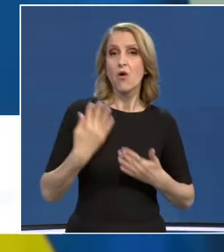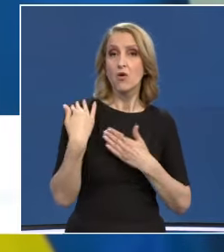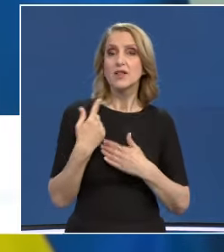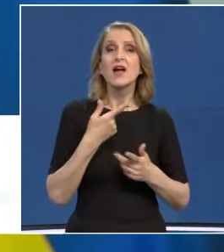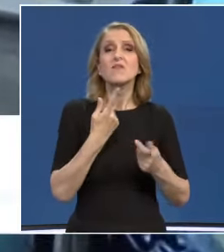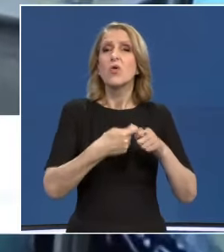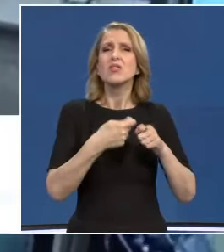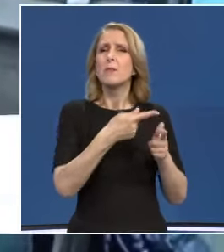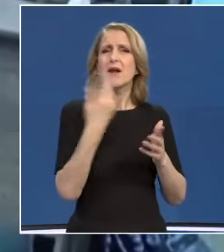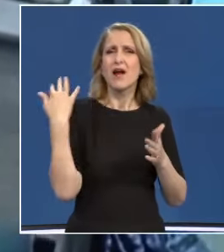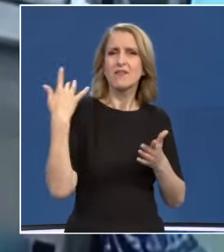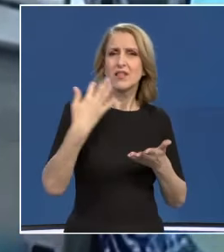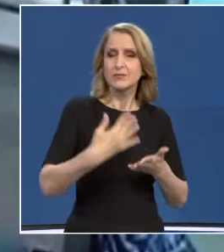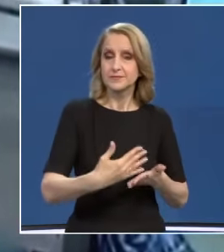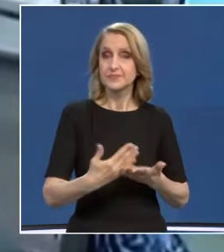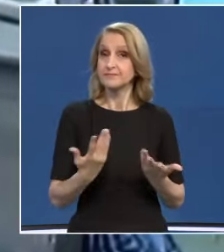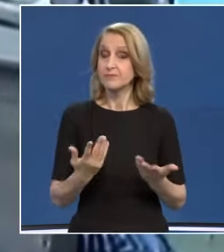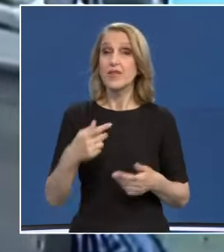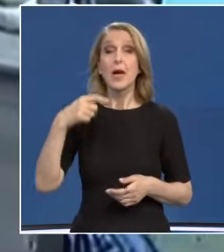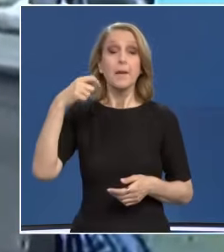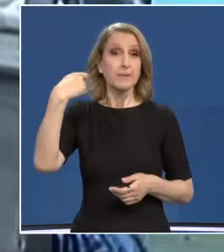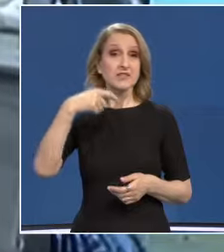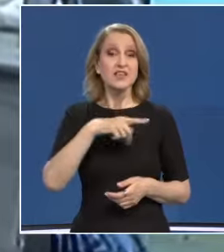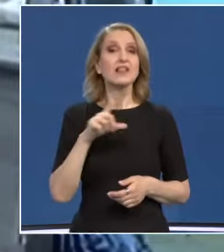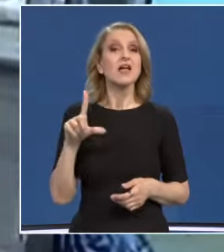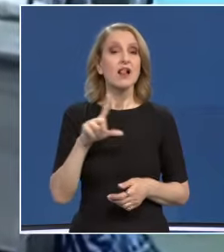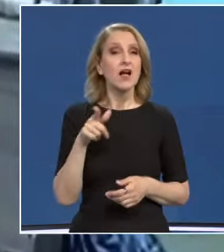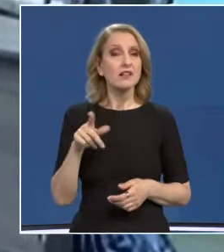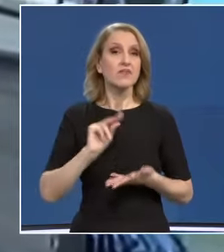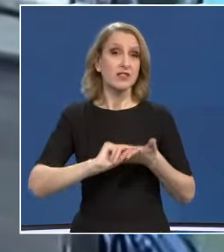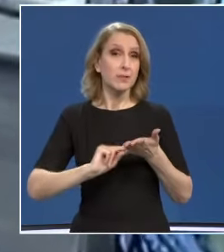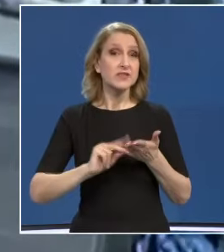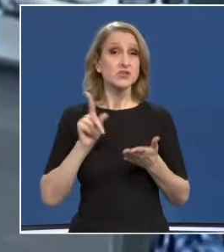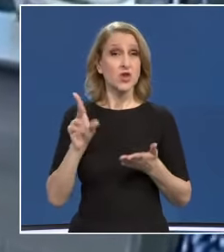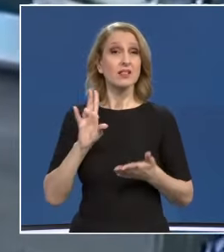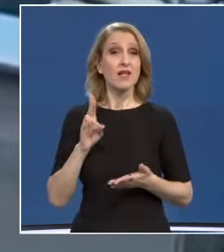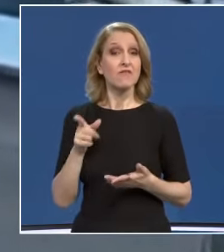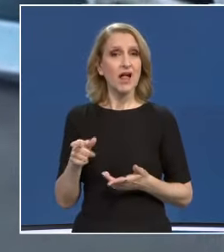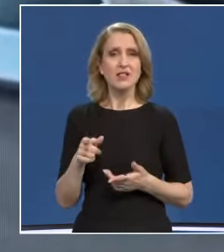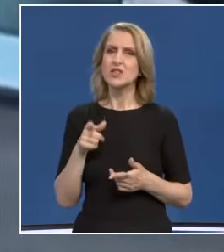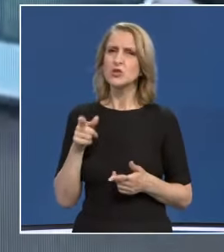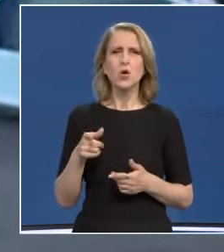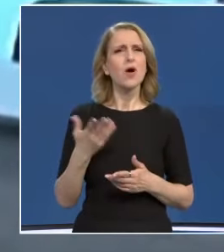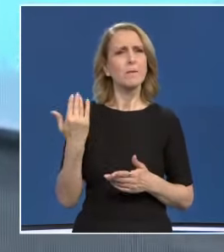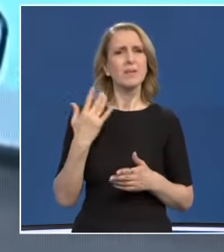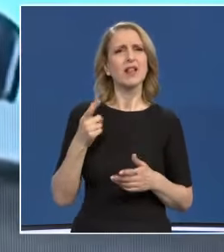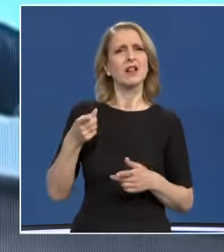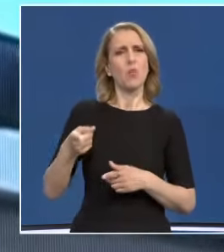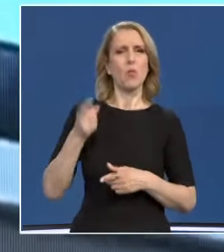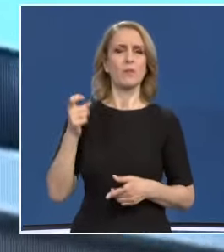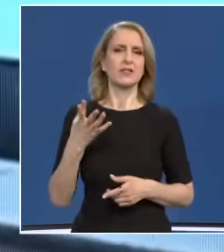направил. Президентът на Латвия написа в социалните мрежи, че Навални е бил, цитирам, брутално убит от